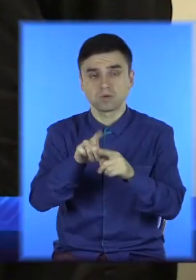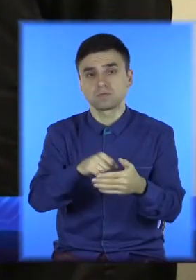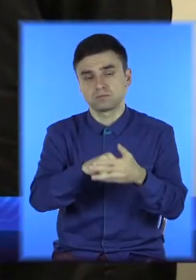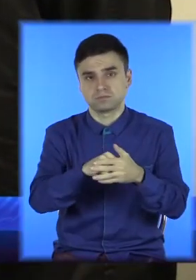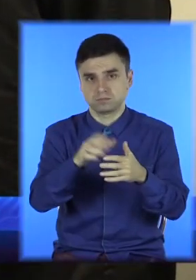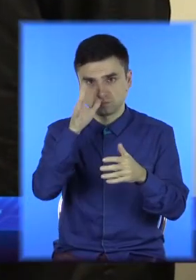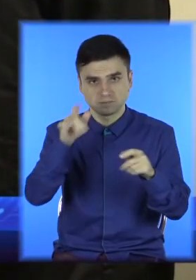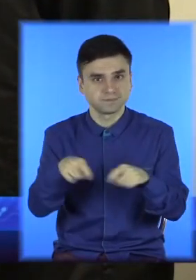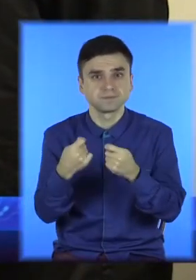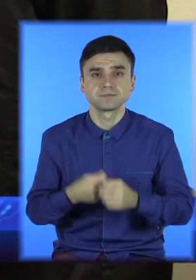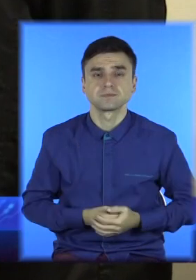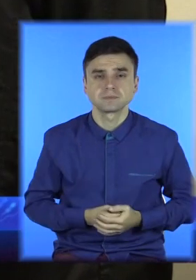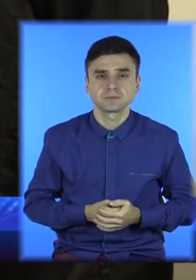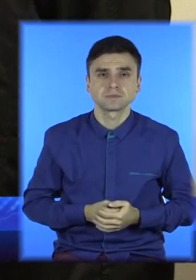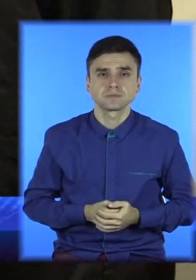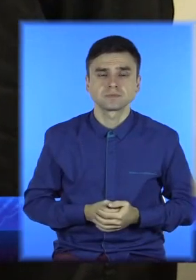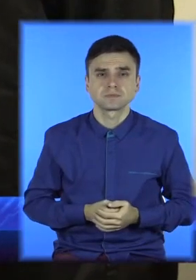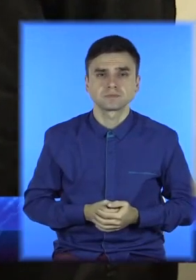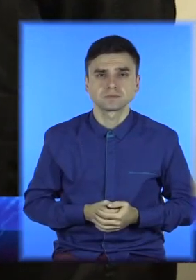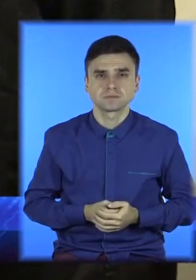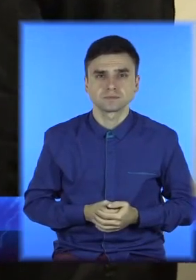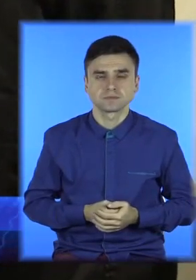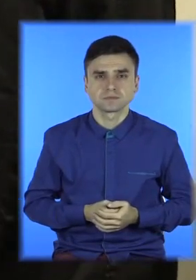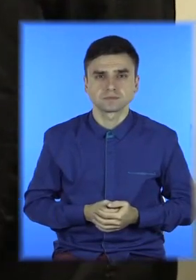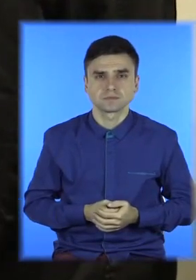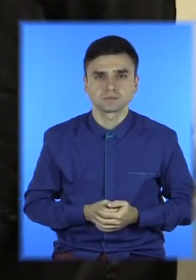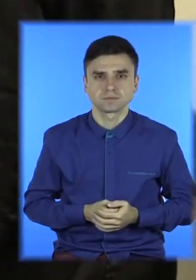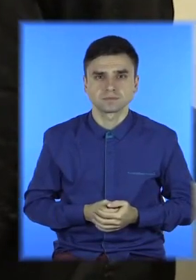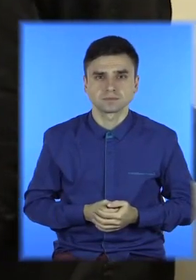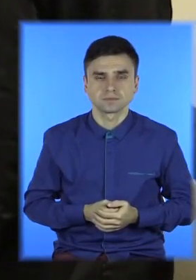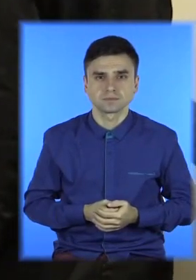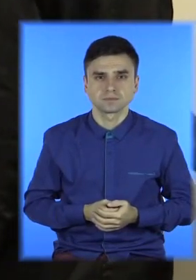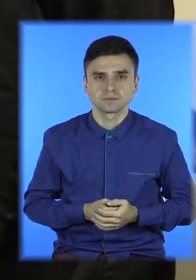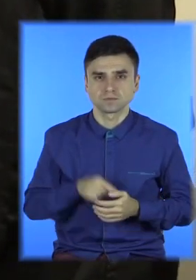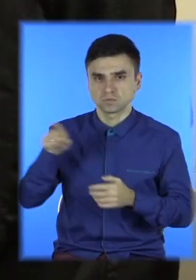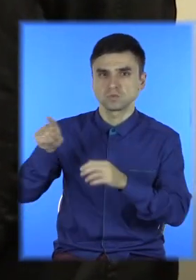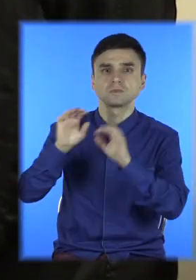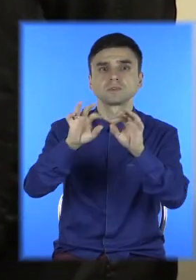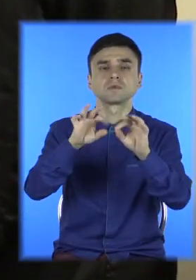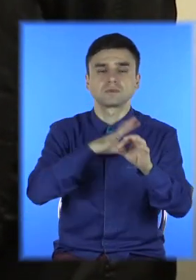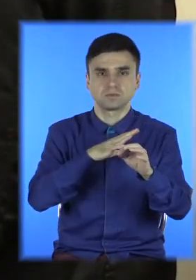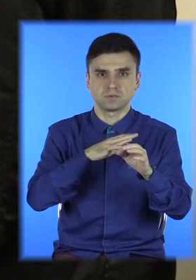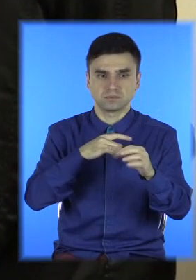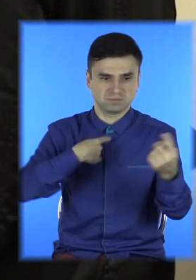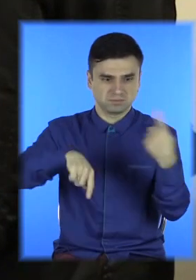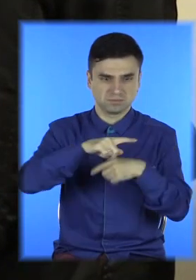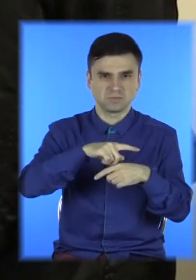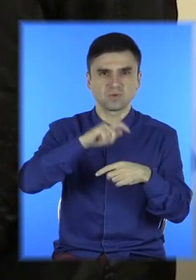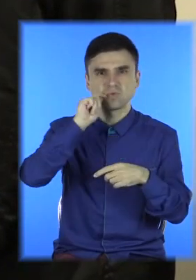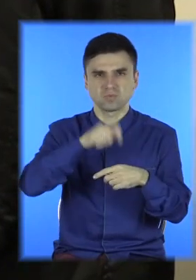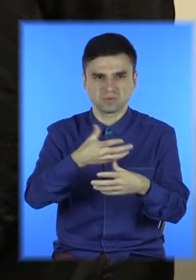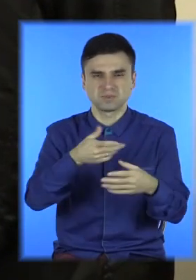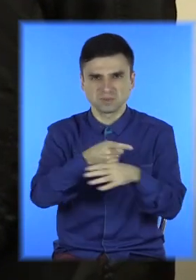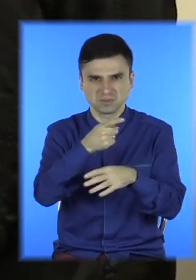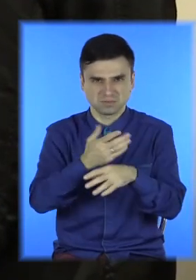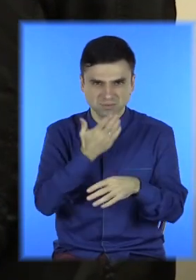хахли офігели. Ніколай спросив, а ти русський? На що отримав удар лівою